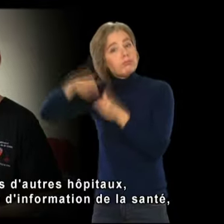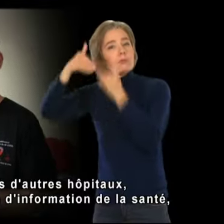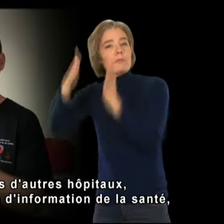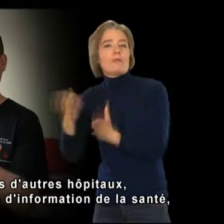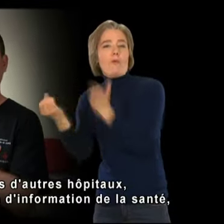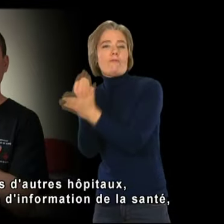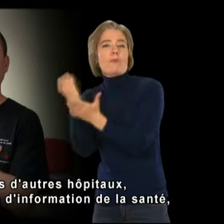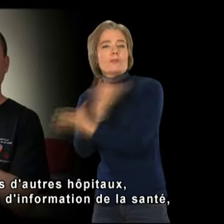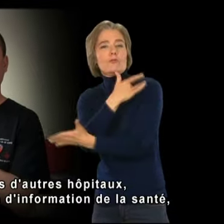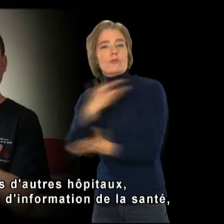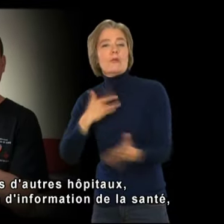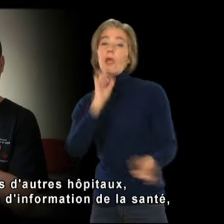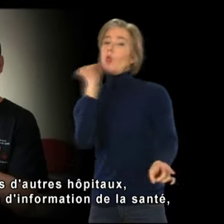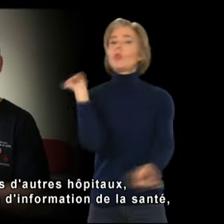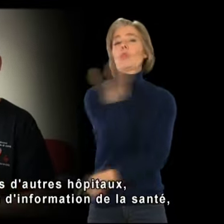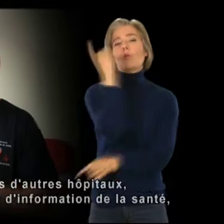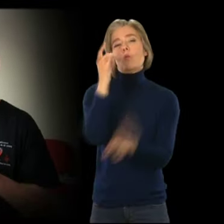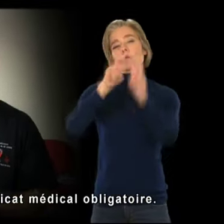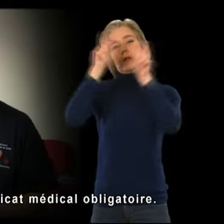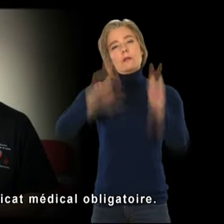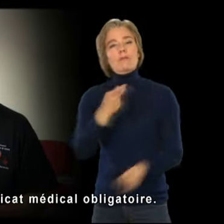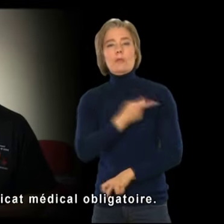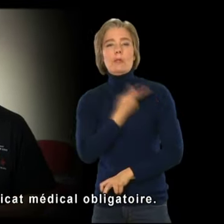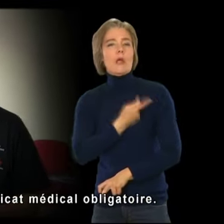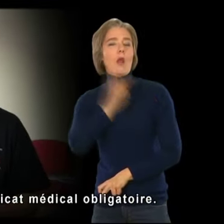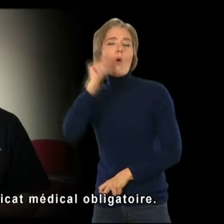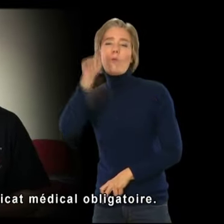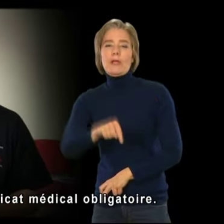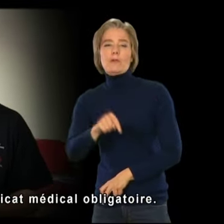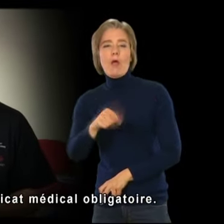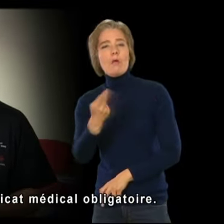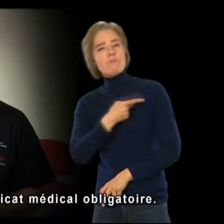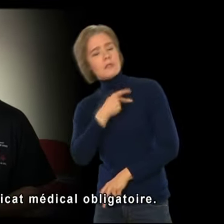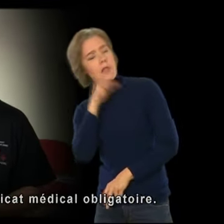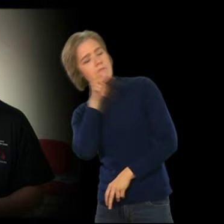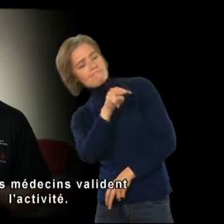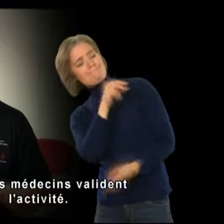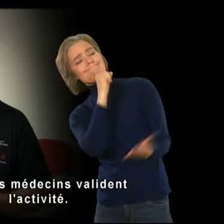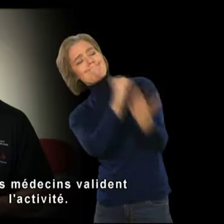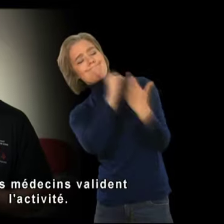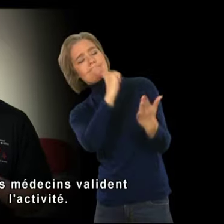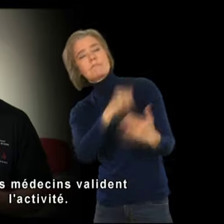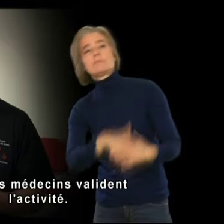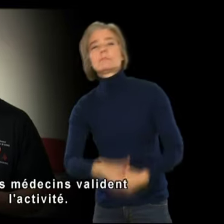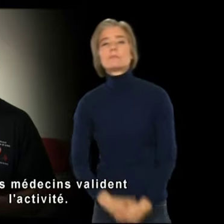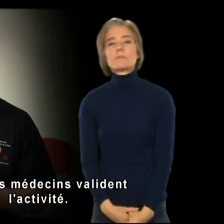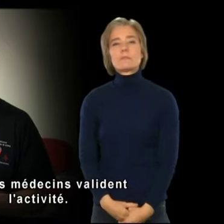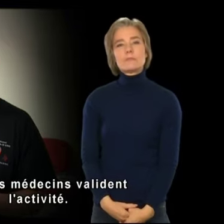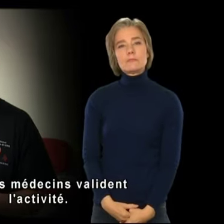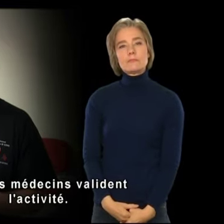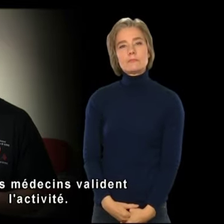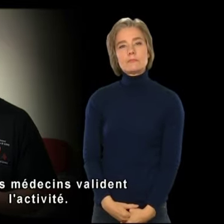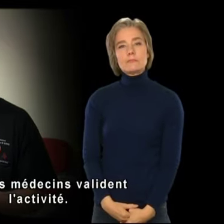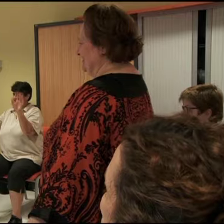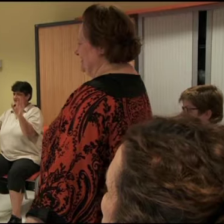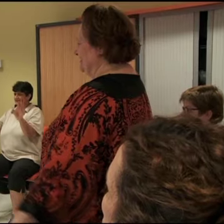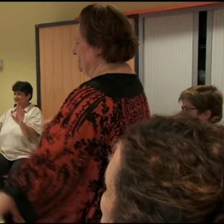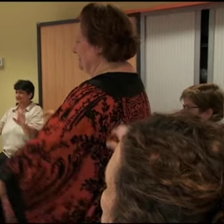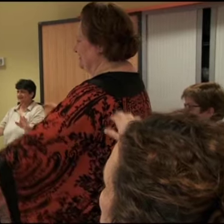d'autres hôpitaux ou à la Maison d'information de la santé, ont un certificat médical obligatoire. Donc les médecins valident